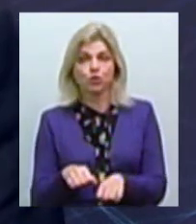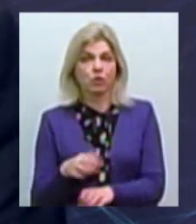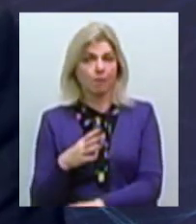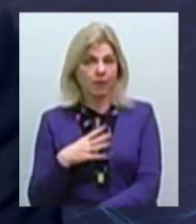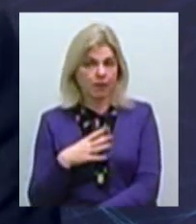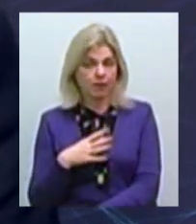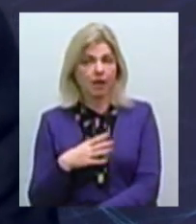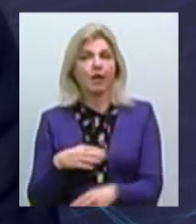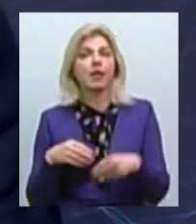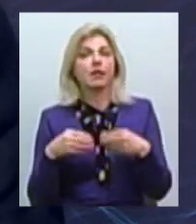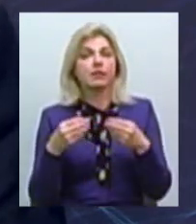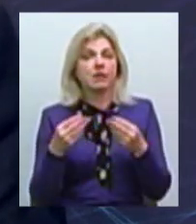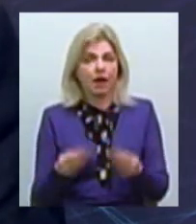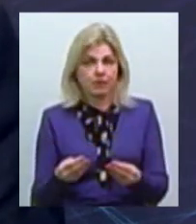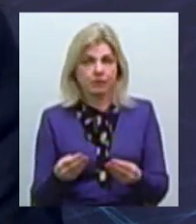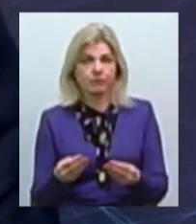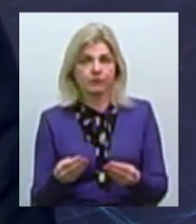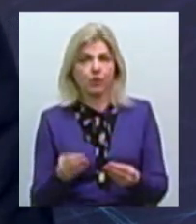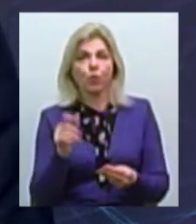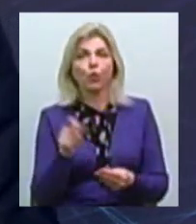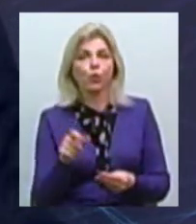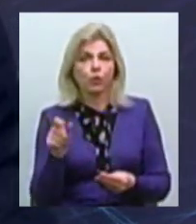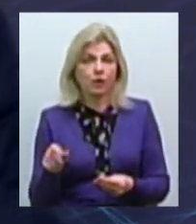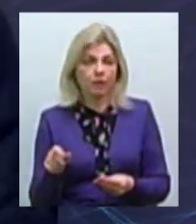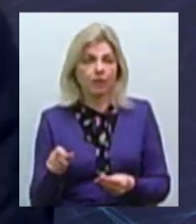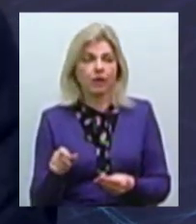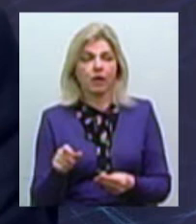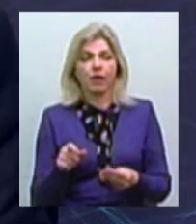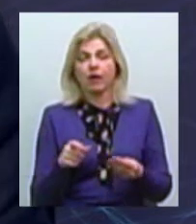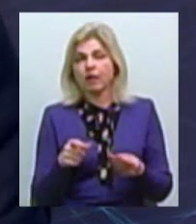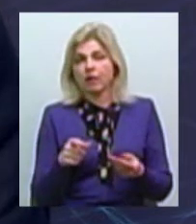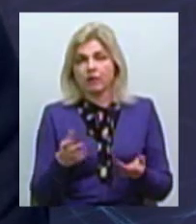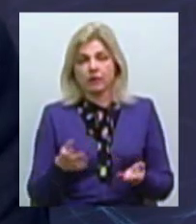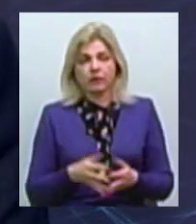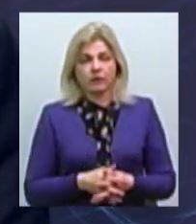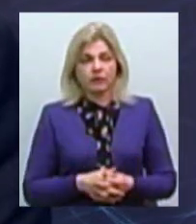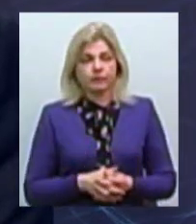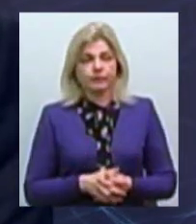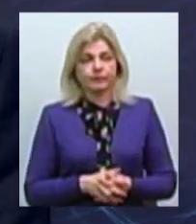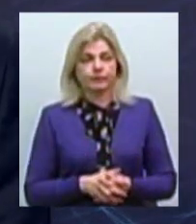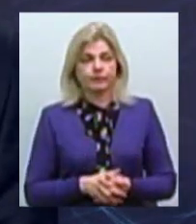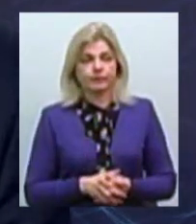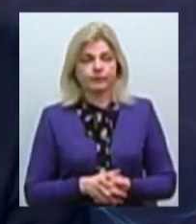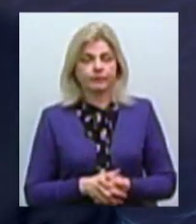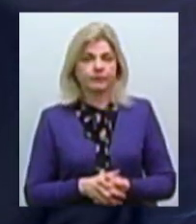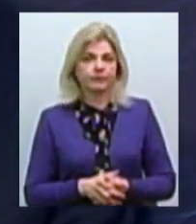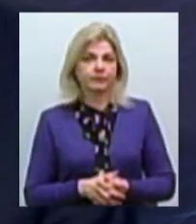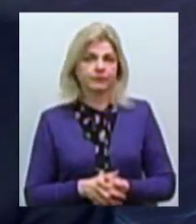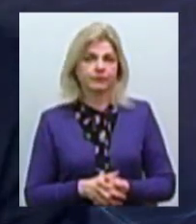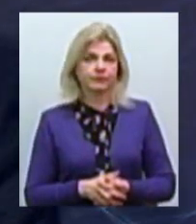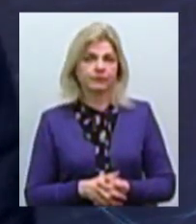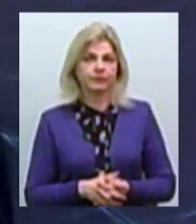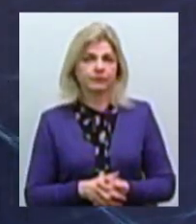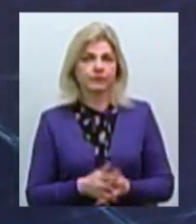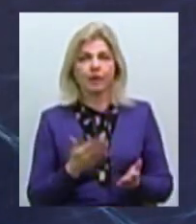дать людям неограниченному понимали около там порядка